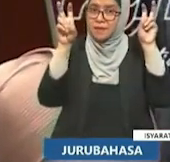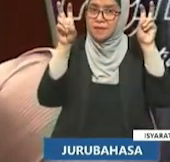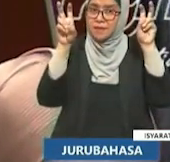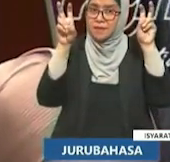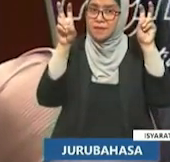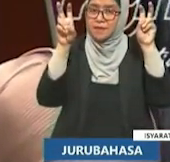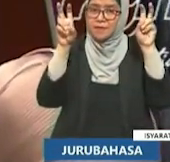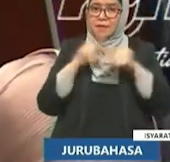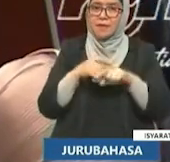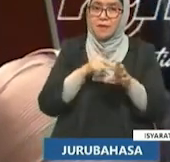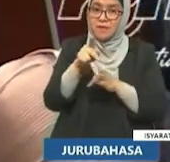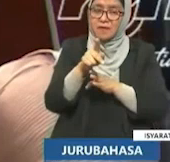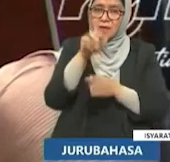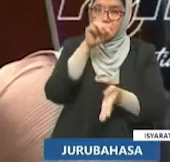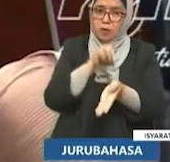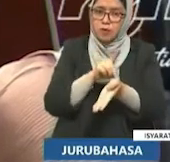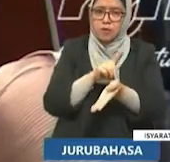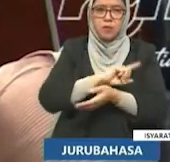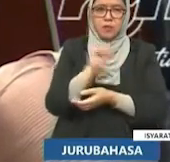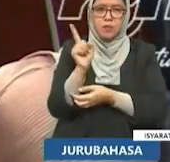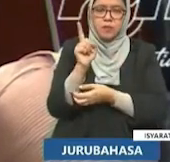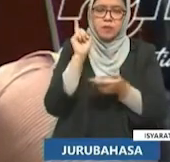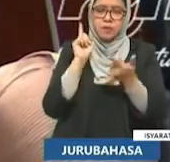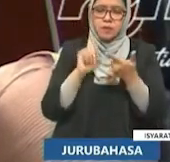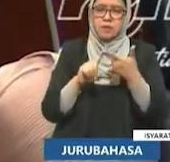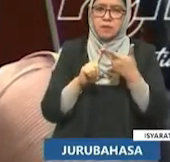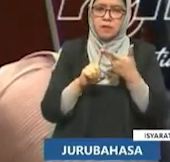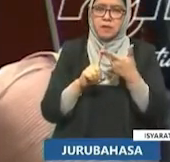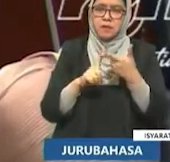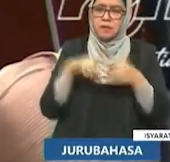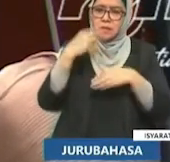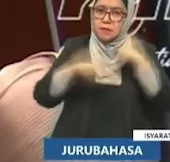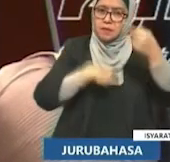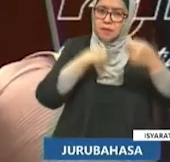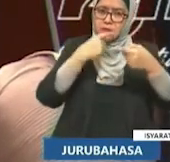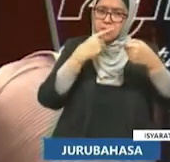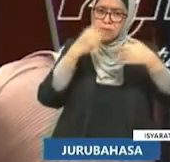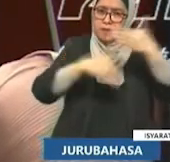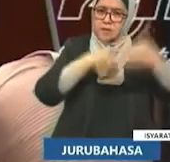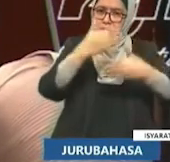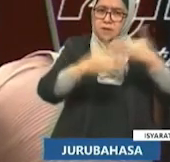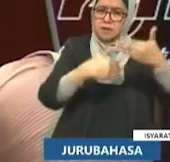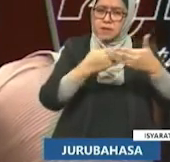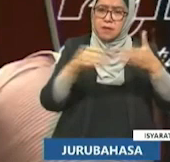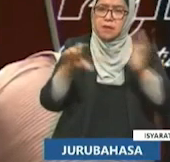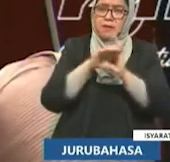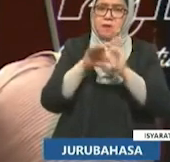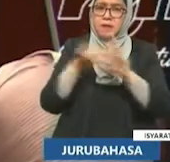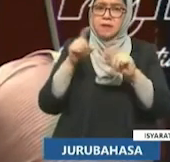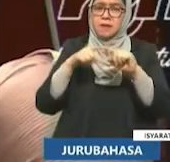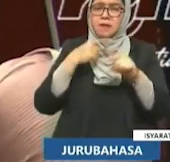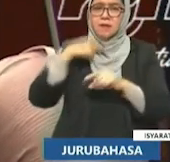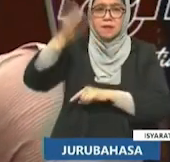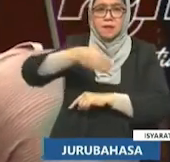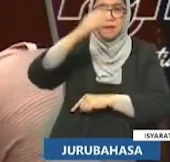dokter tidak dibenarkan tindakan regulatory seperti amaran iklan dan pembatalan notifikasi kosmetik akan